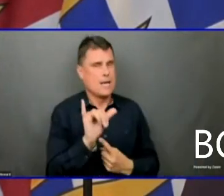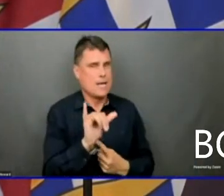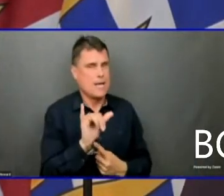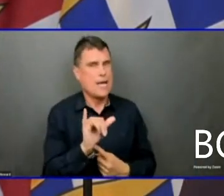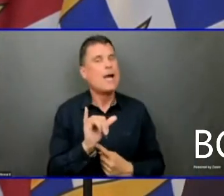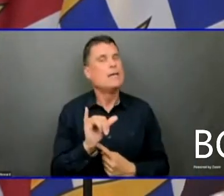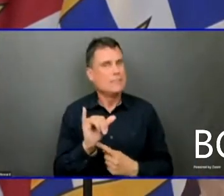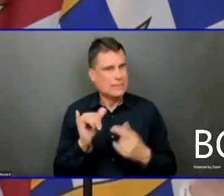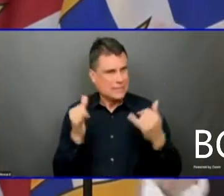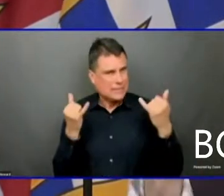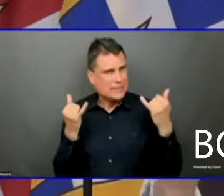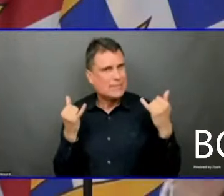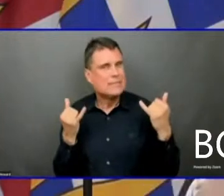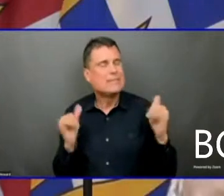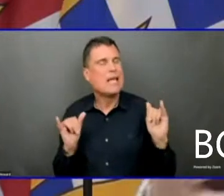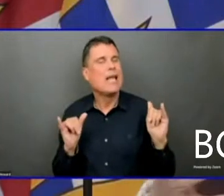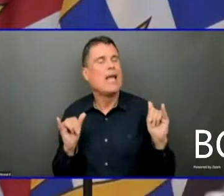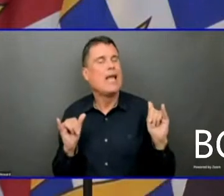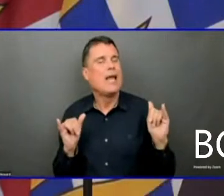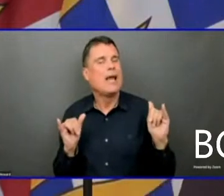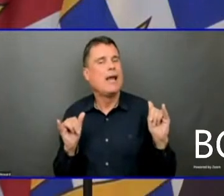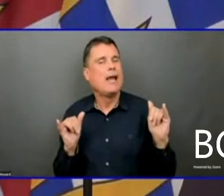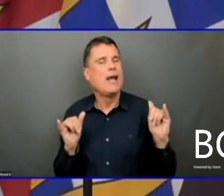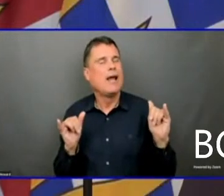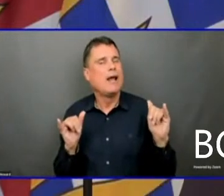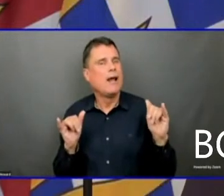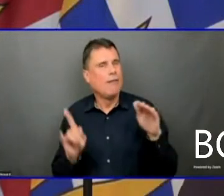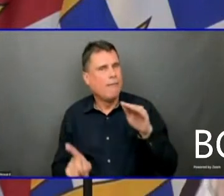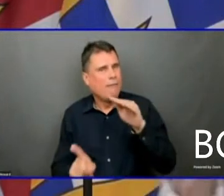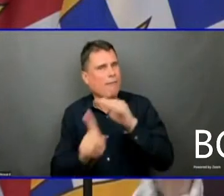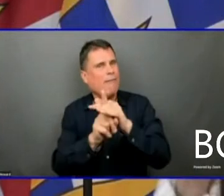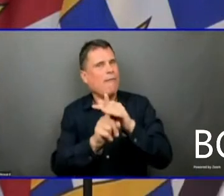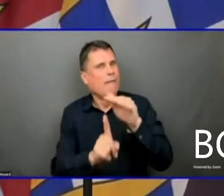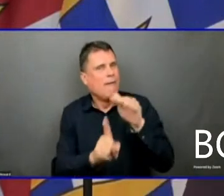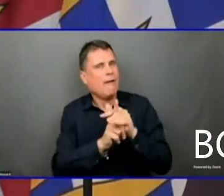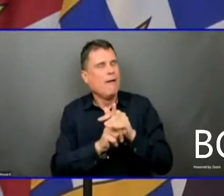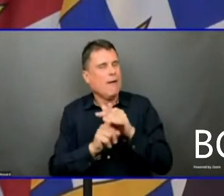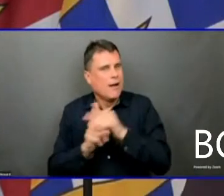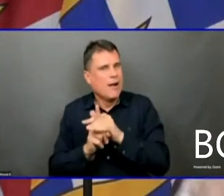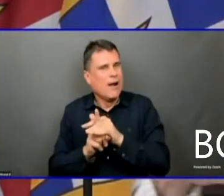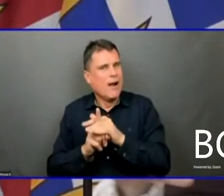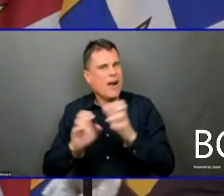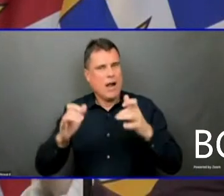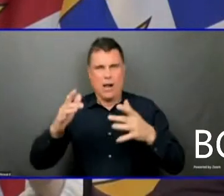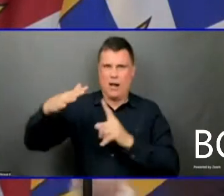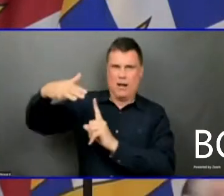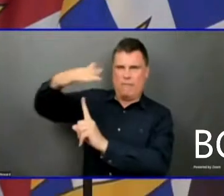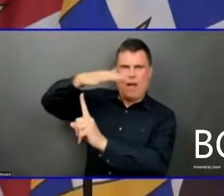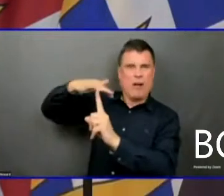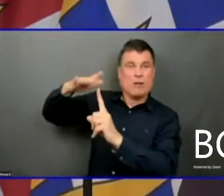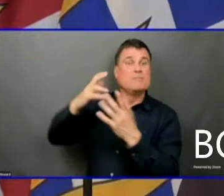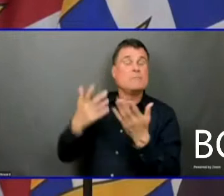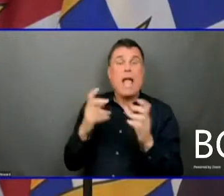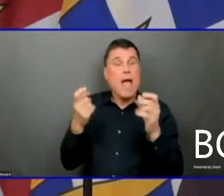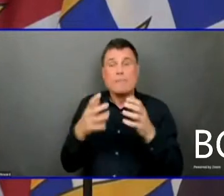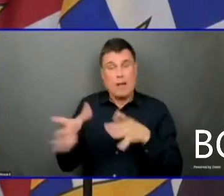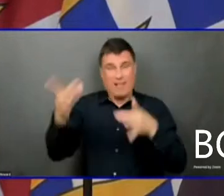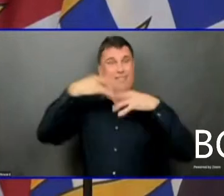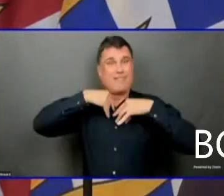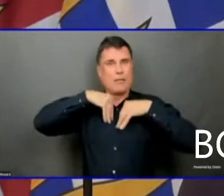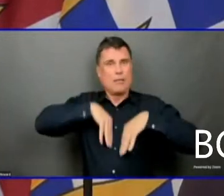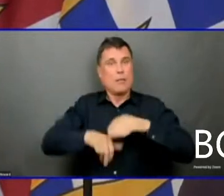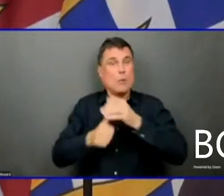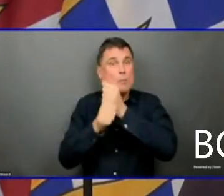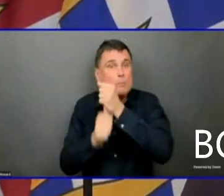经康复。那么同时呢，他说病人康复呢已经没有带身上有带病